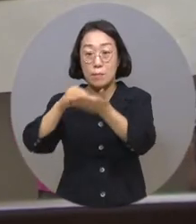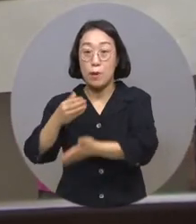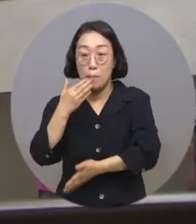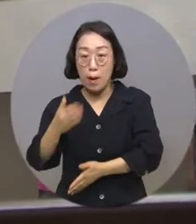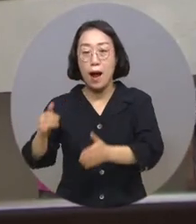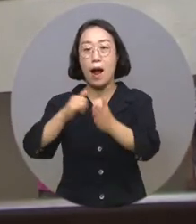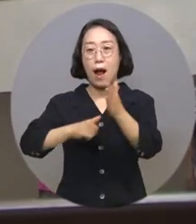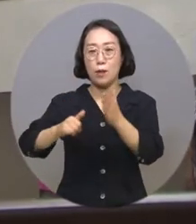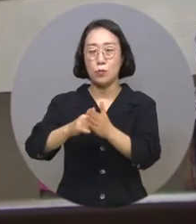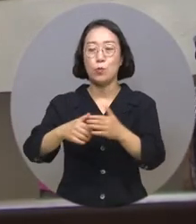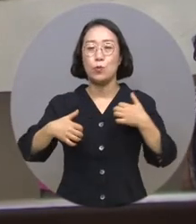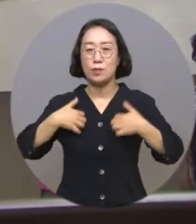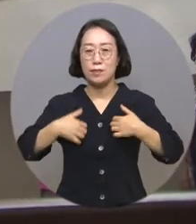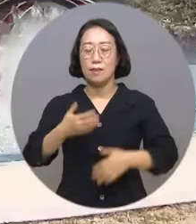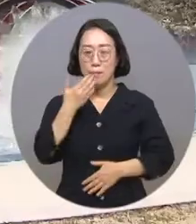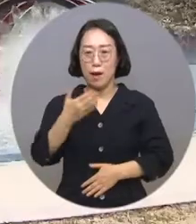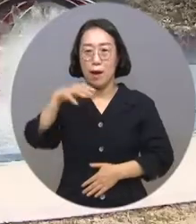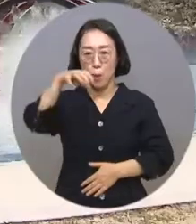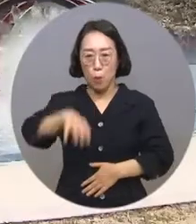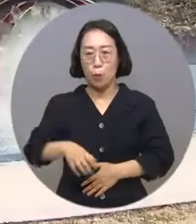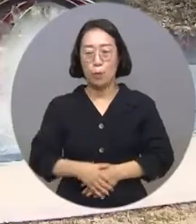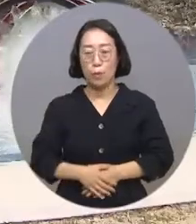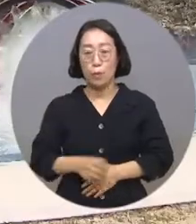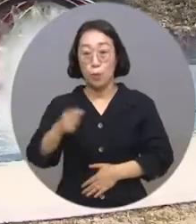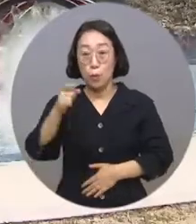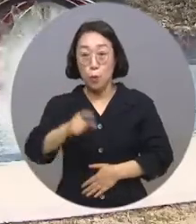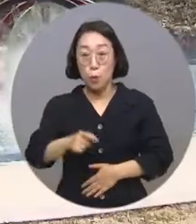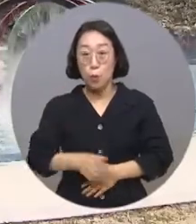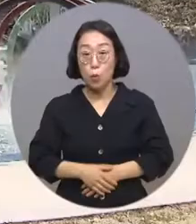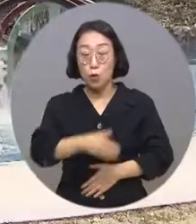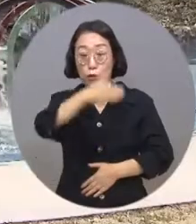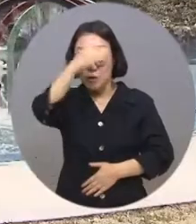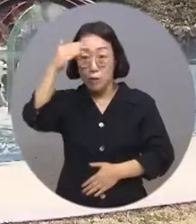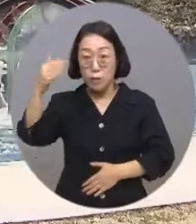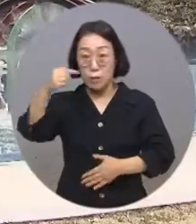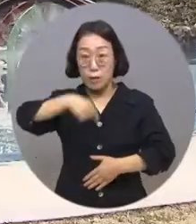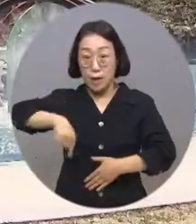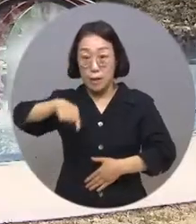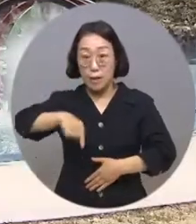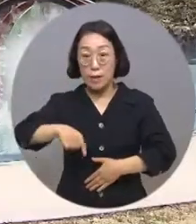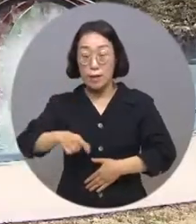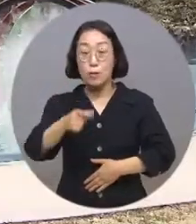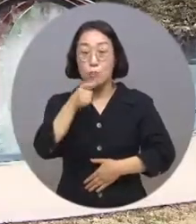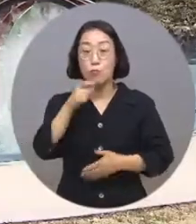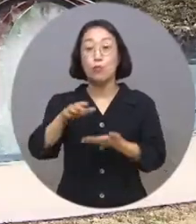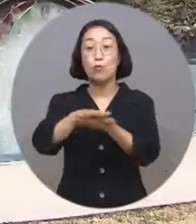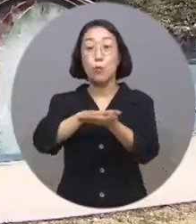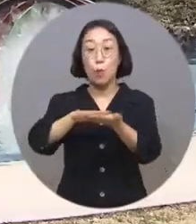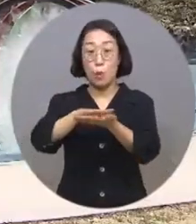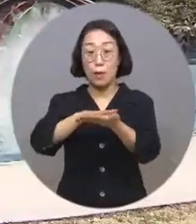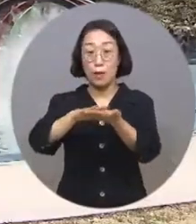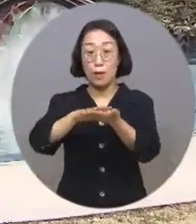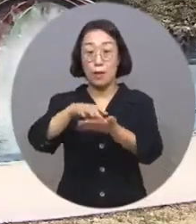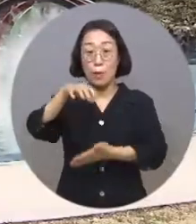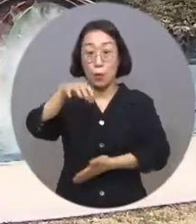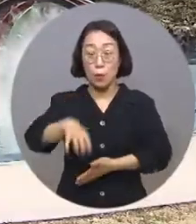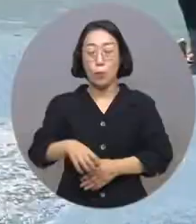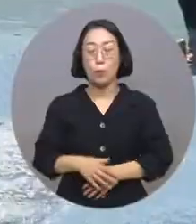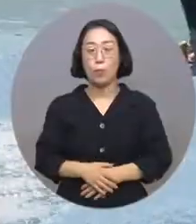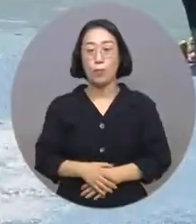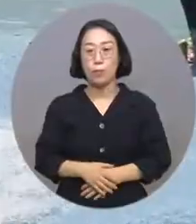가족체험 프로그램으로 구성되어 있습니다. 또한 백두대간 전시관 내에 조성되어 있는 백두대간 스테일링